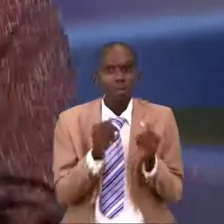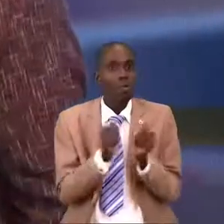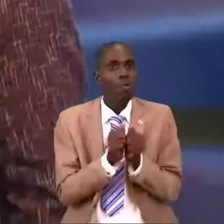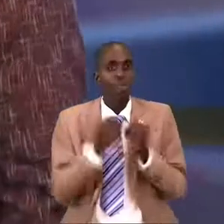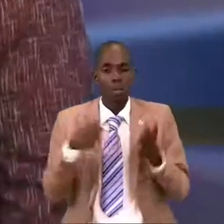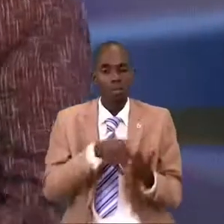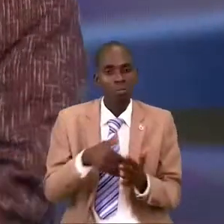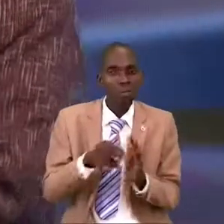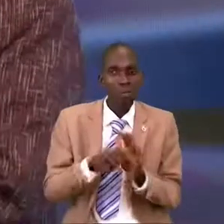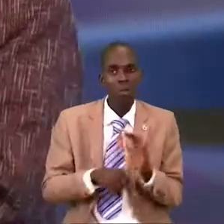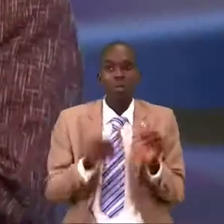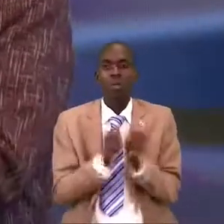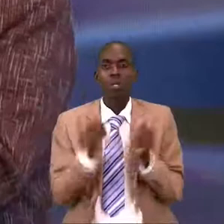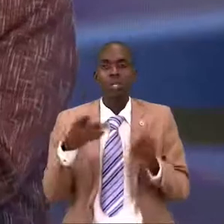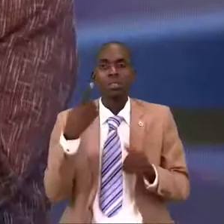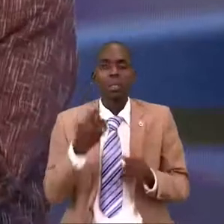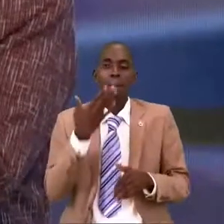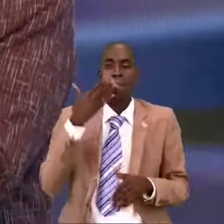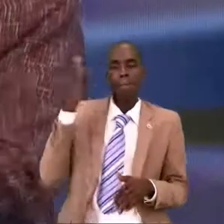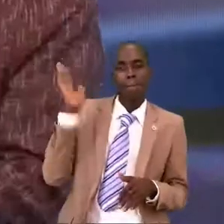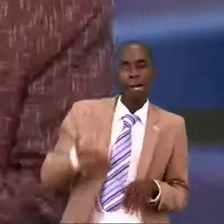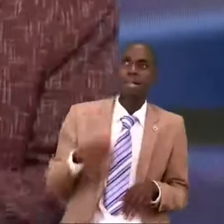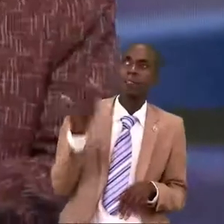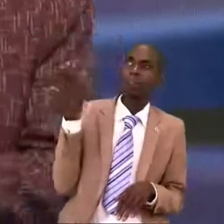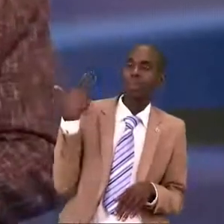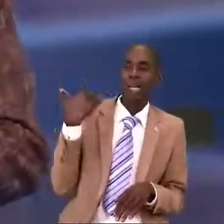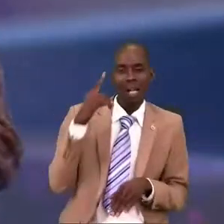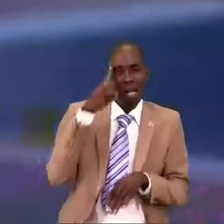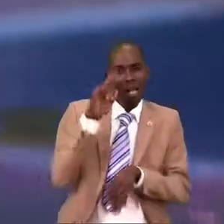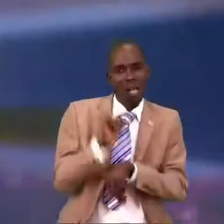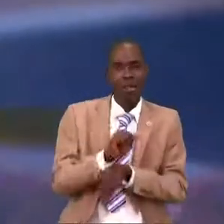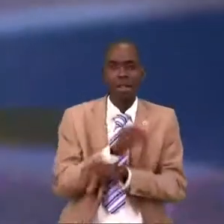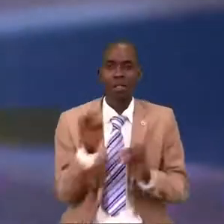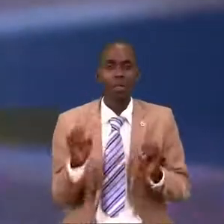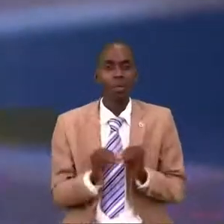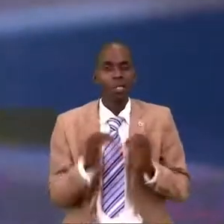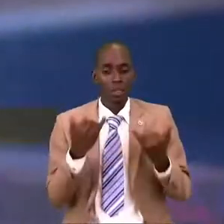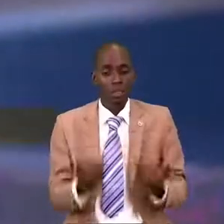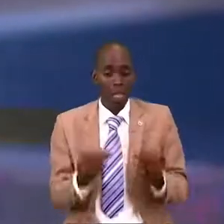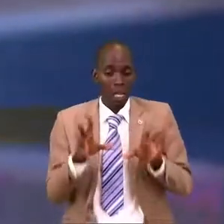Saint, agréable à Dieu, ce qui sera de votre part un culte raisonnable.